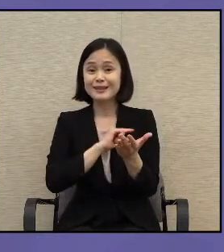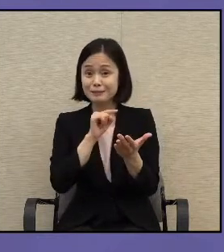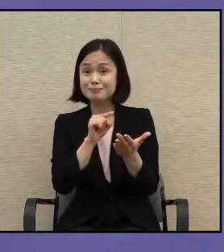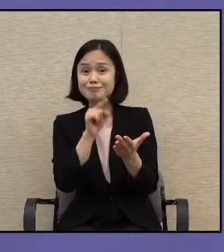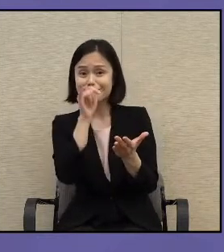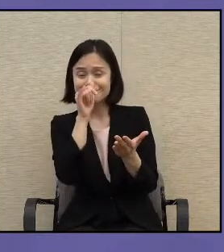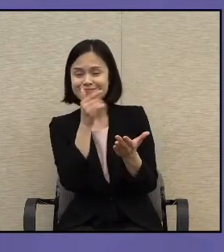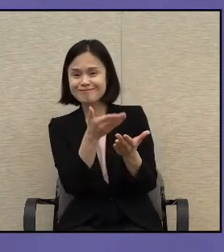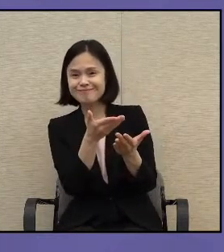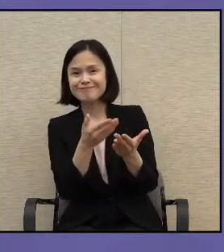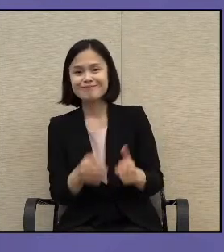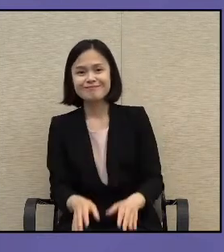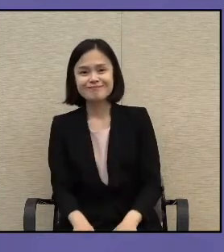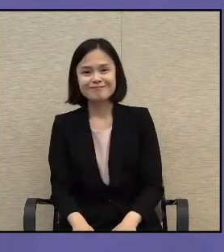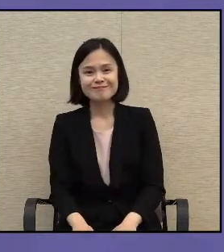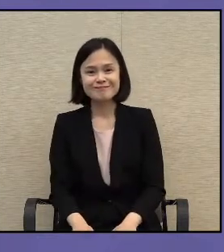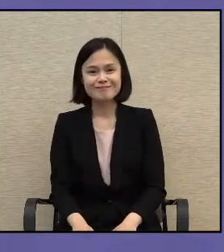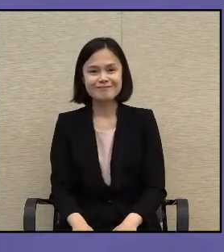이제 어쩌면은